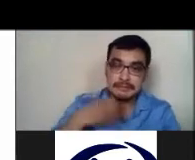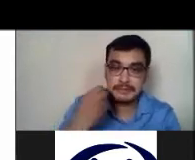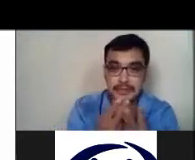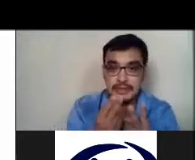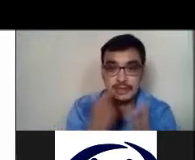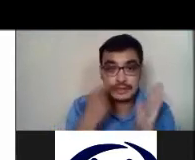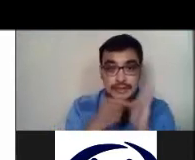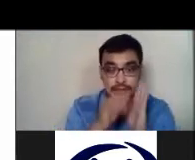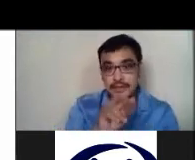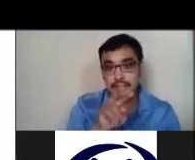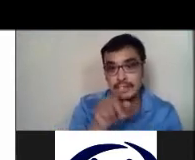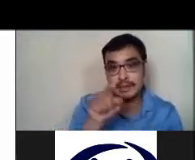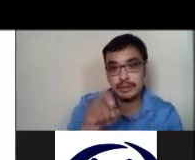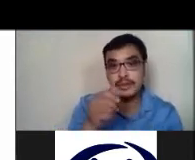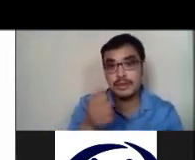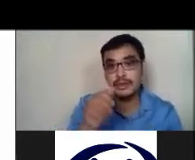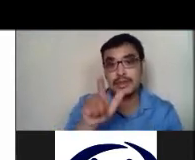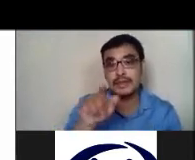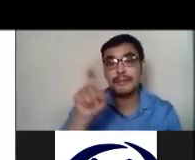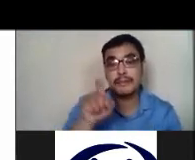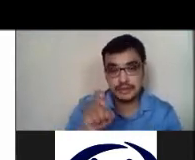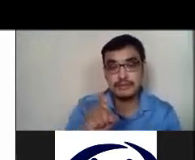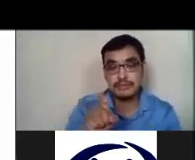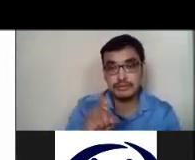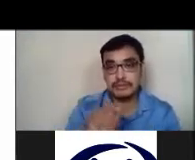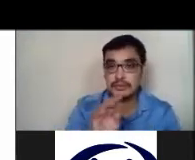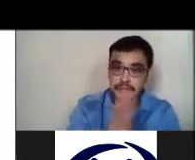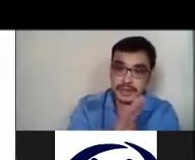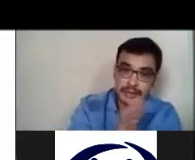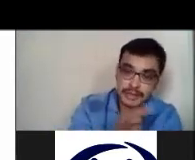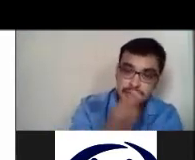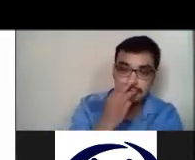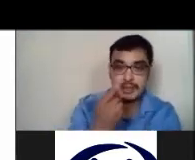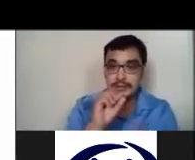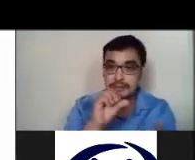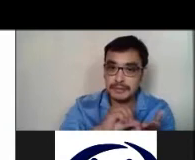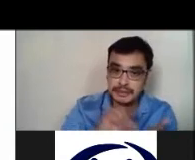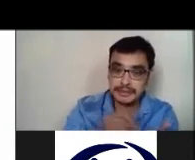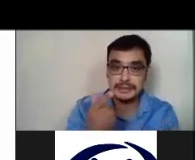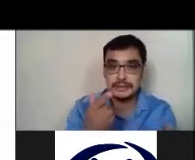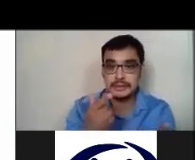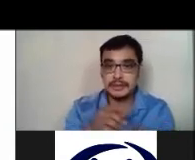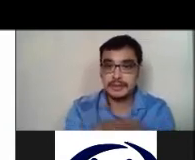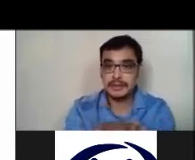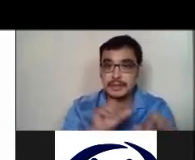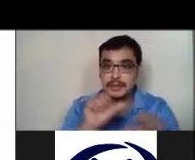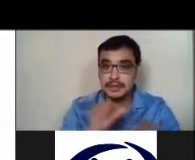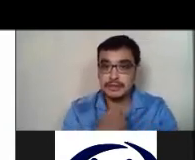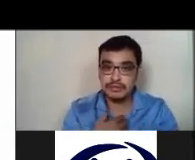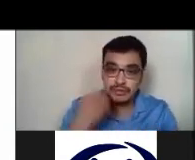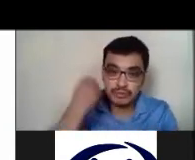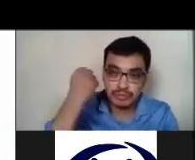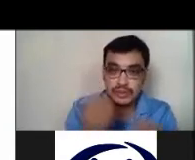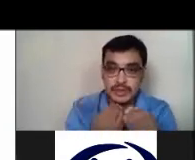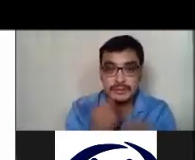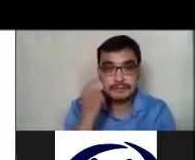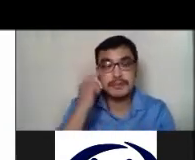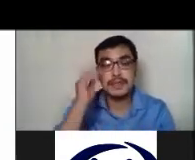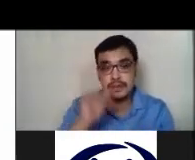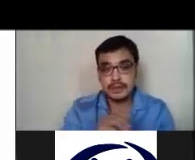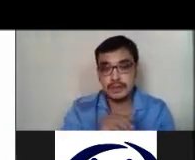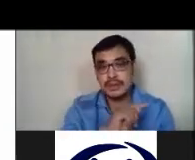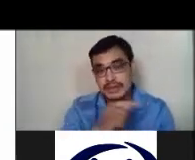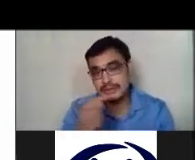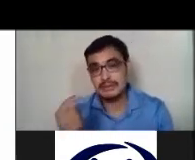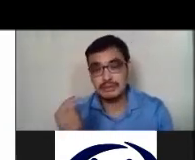भने 21.67% बेला बेलामा पटक पटक भनेको प्राय जसो आत्महत्या गर्ने सोचाइ आउँछ र कहिलेकाहीँ आउने चाहिँ